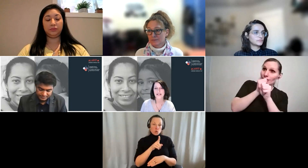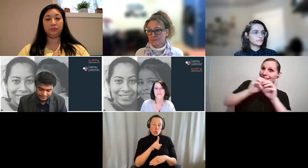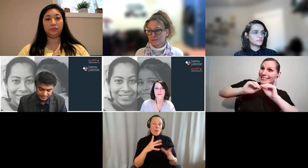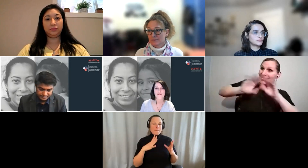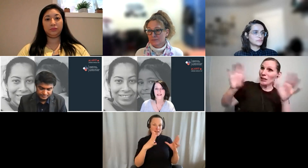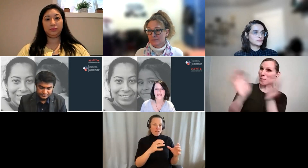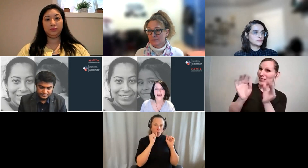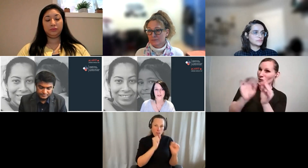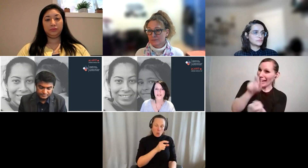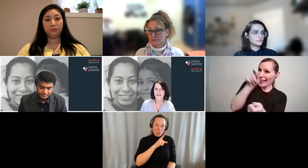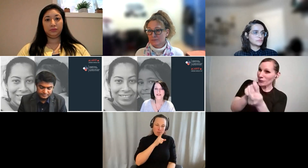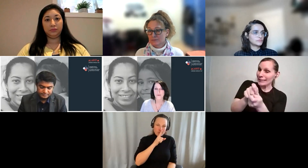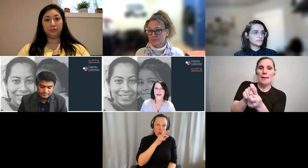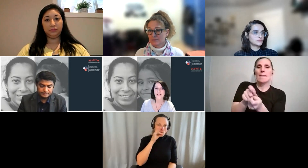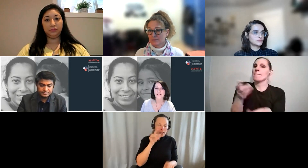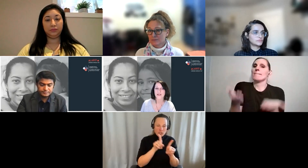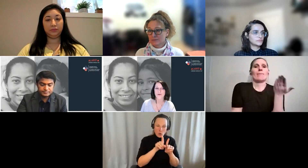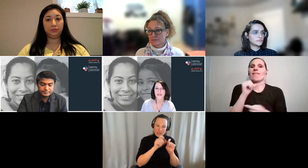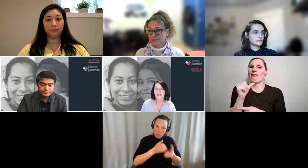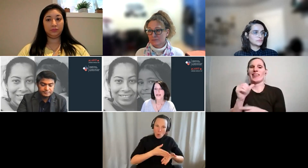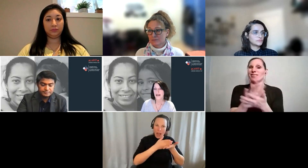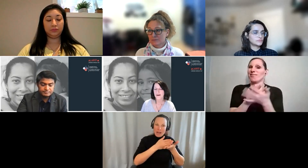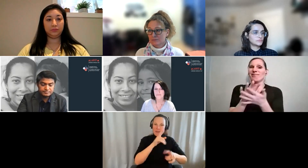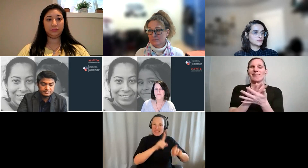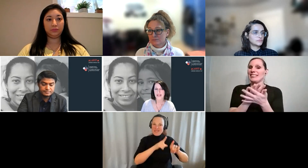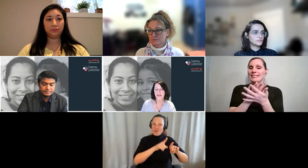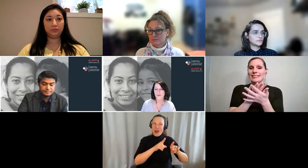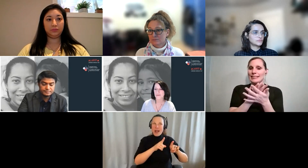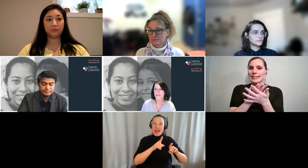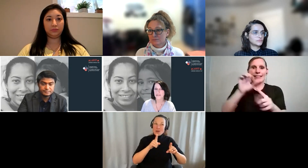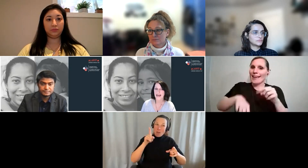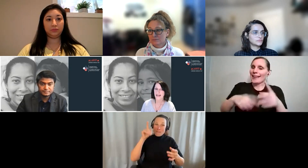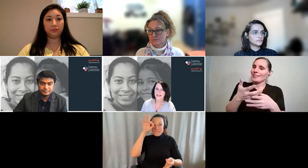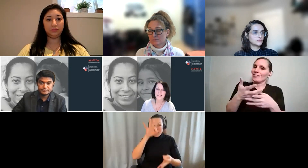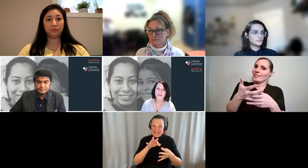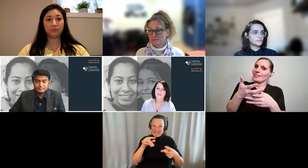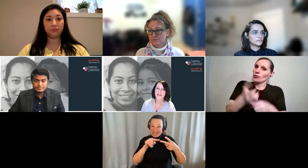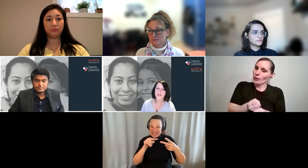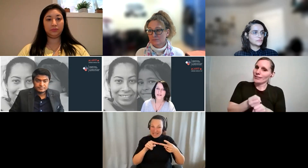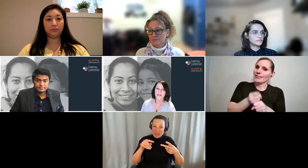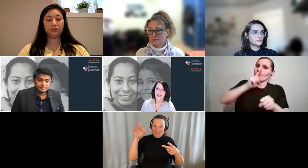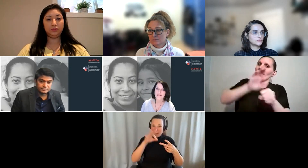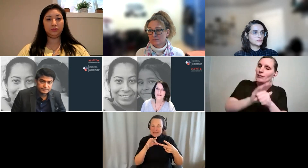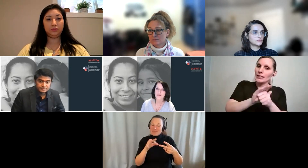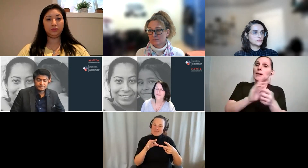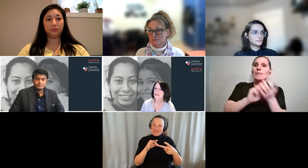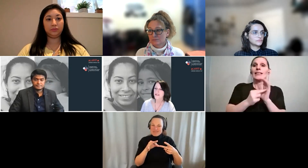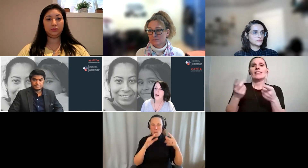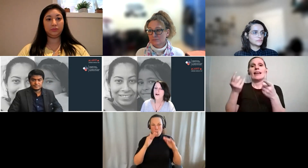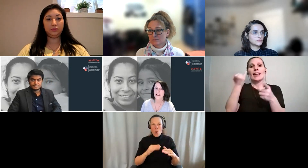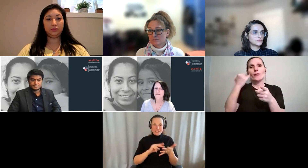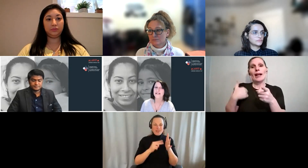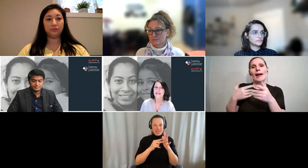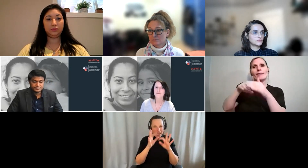l'aide, mais ne peuvent pas nécessairement leur donner la précision qui est exigée. Donc, équitable, l'accès